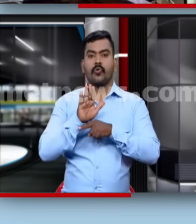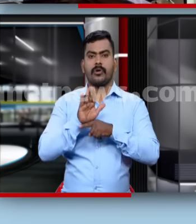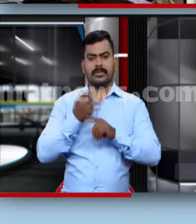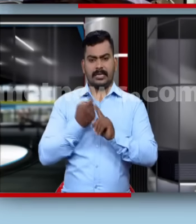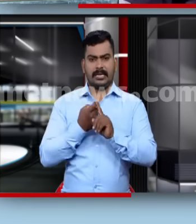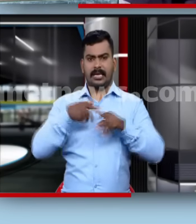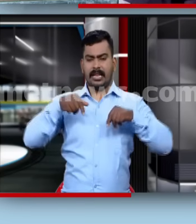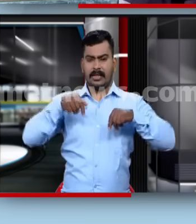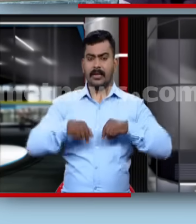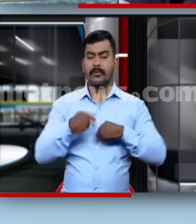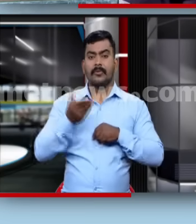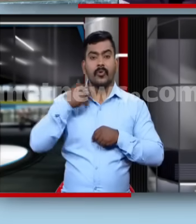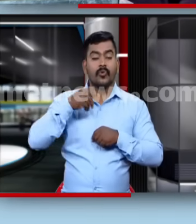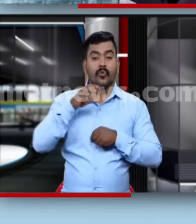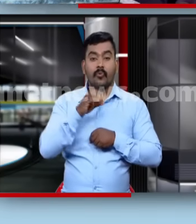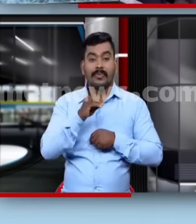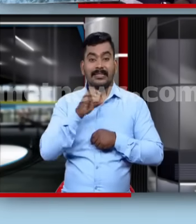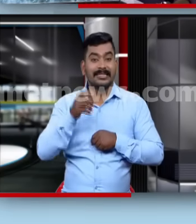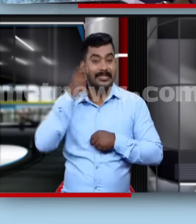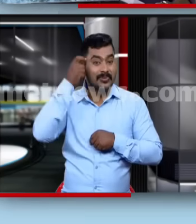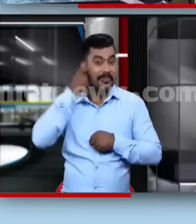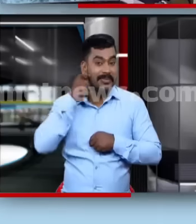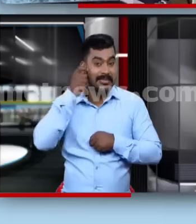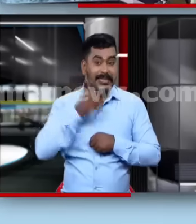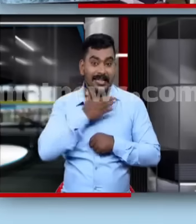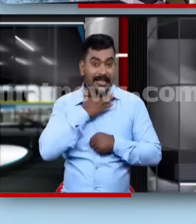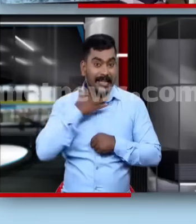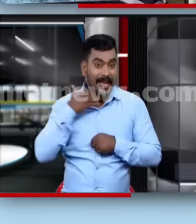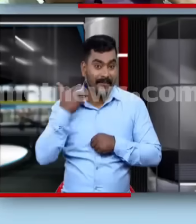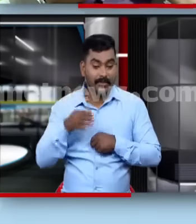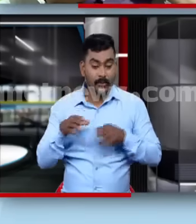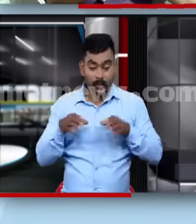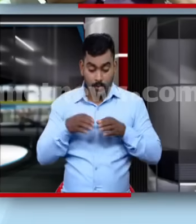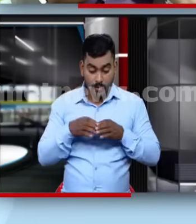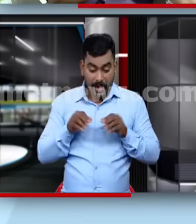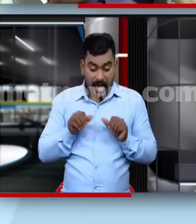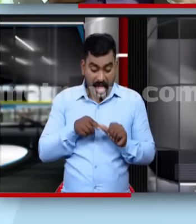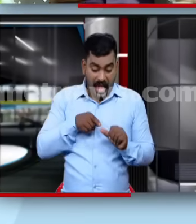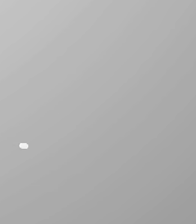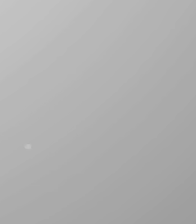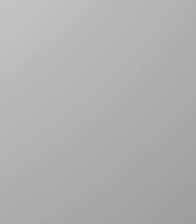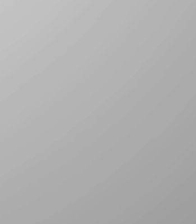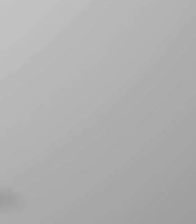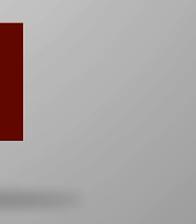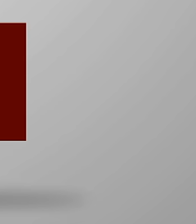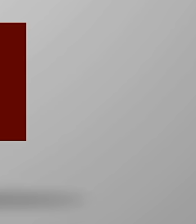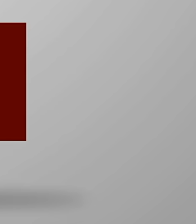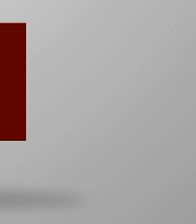സംബന്ധിച്ചിടത്തോളം ഉമ്മൻചാണ്ടിയുടെ ഒരു അഭാവത്തിന് ശേഷം എ ഗ്രൂപ്പിനെ സംബന്ധിച്ചിടത്തോളം ഒരൊറ്റ നിമിഷം ധനേഷ്,